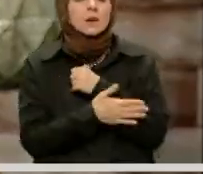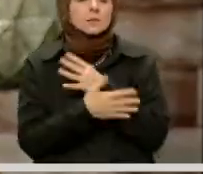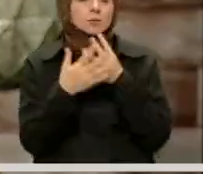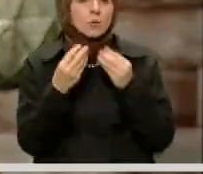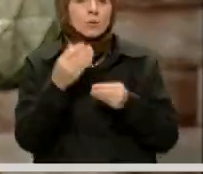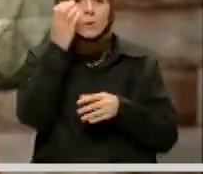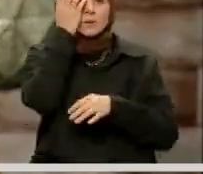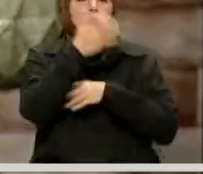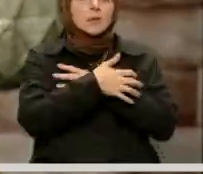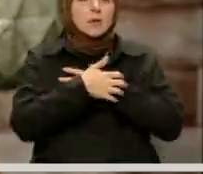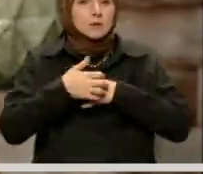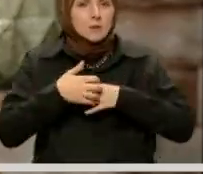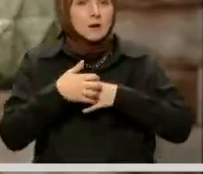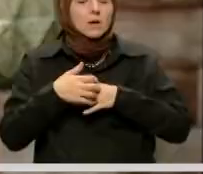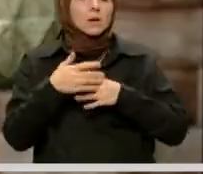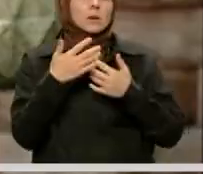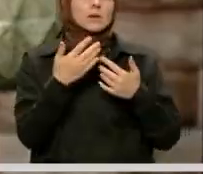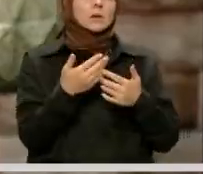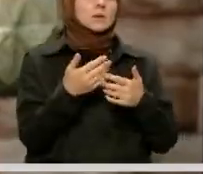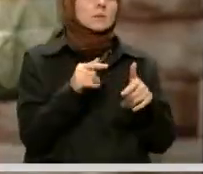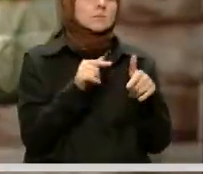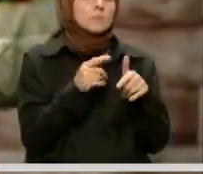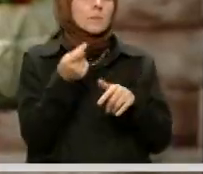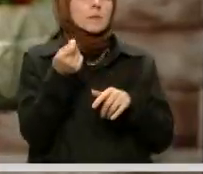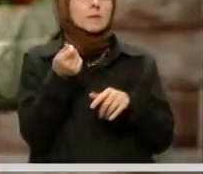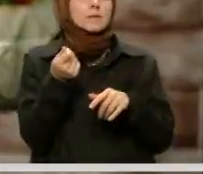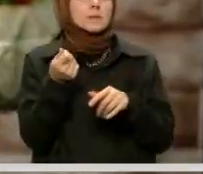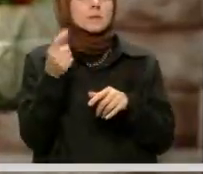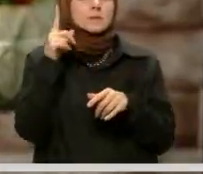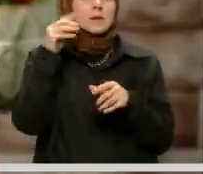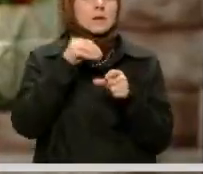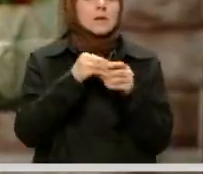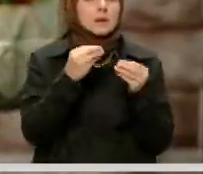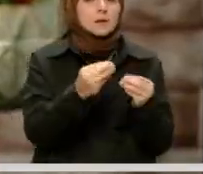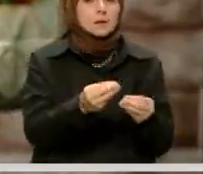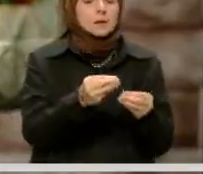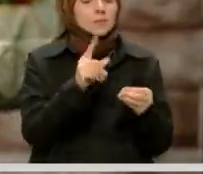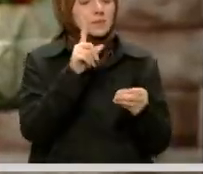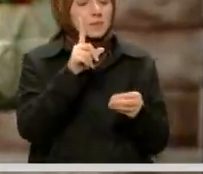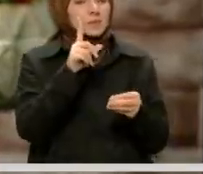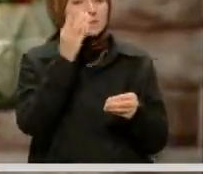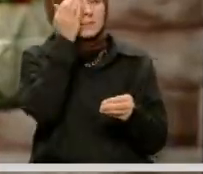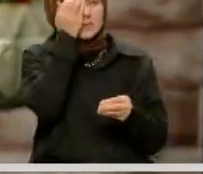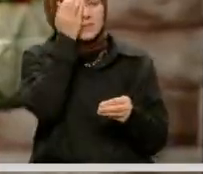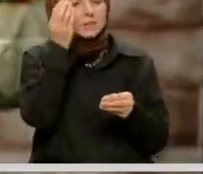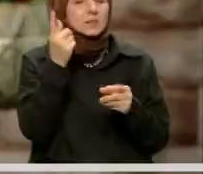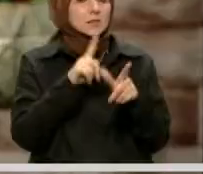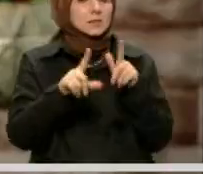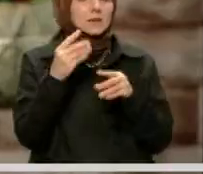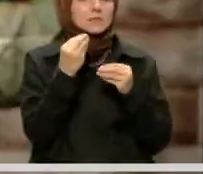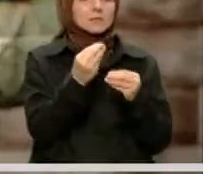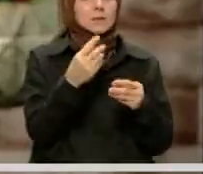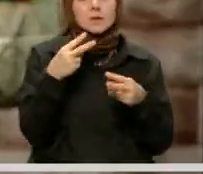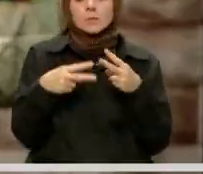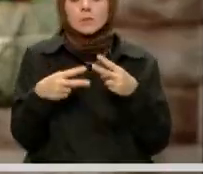zekatlarımızla, fitrelerimizle, sadakalarımızla bir fakirin ihtiyacını gidermek. Bazen iftar sofralarımızda onları